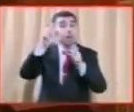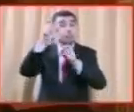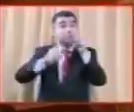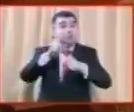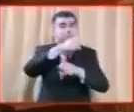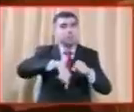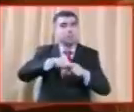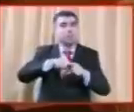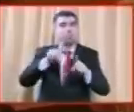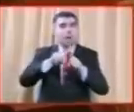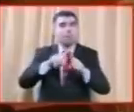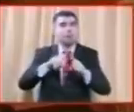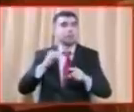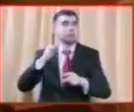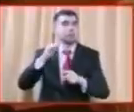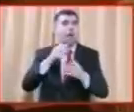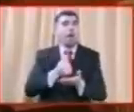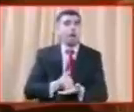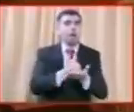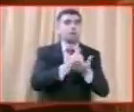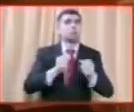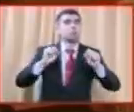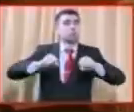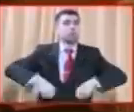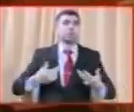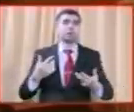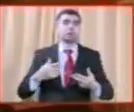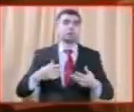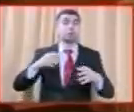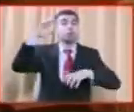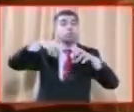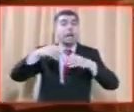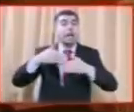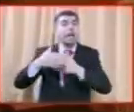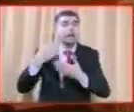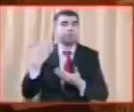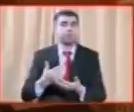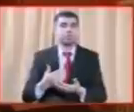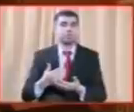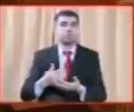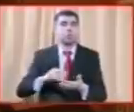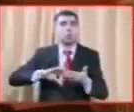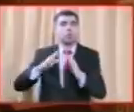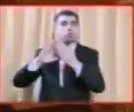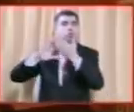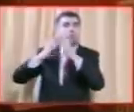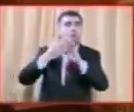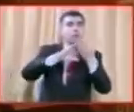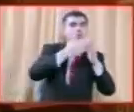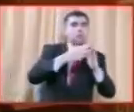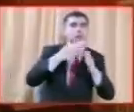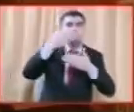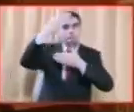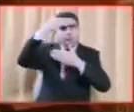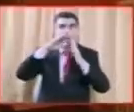قاموا باشياء عظيمه في الموضوع ديال الفيضانات، وكذلك جمعيات من مدن مغربيه اللي